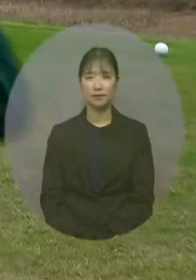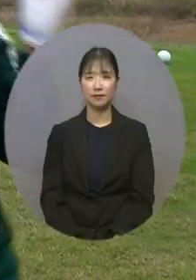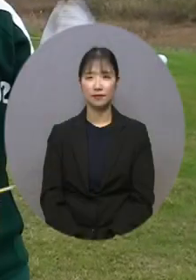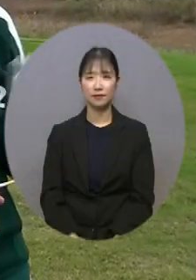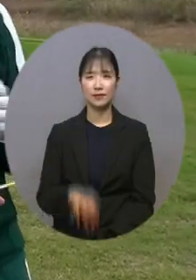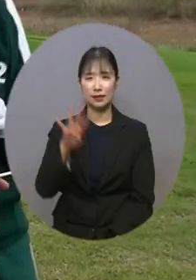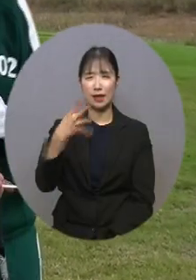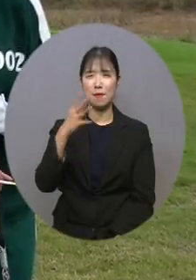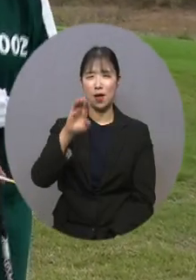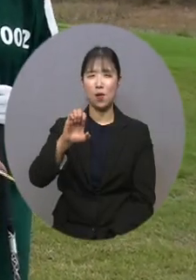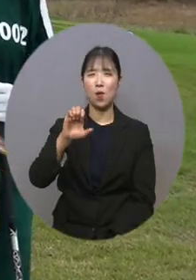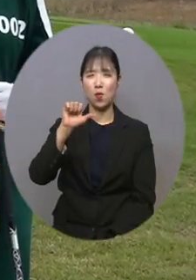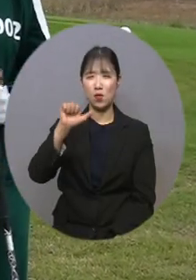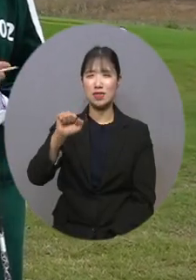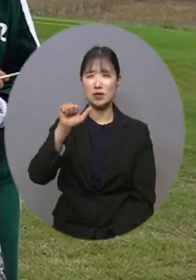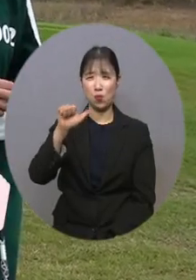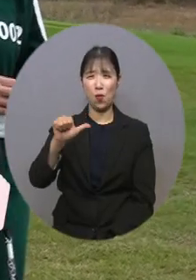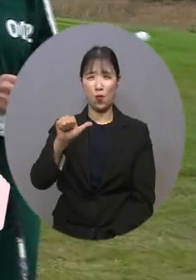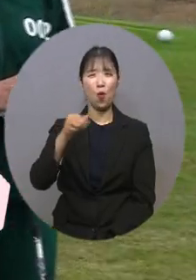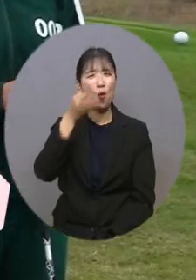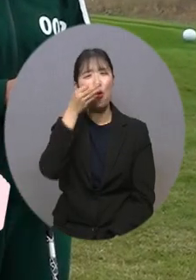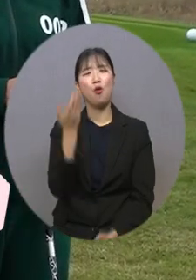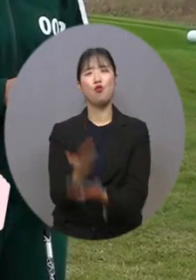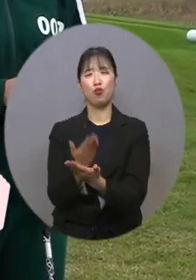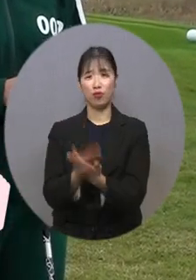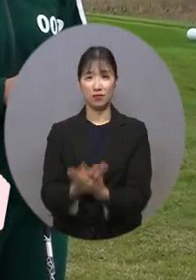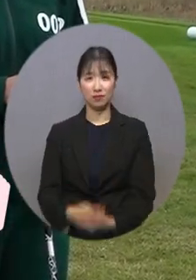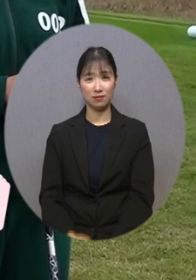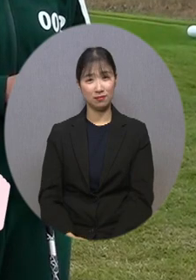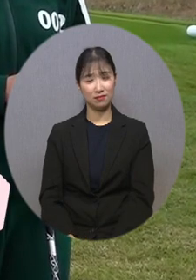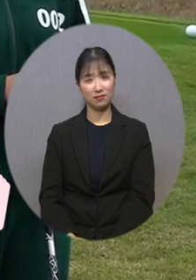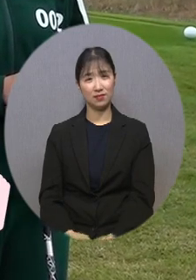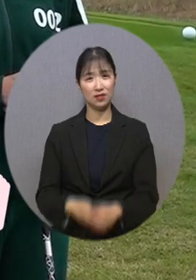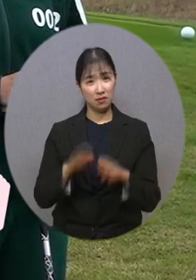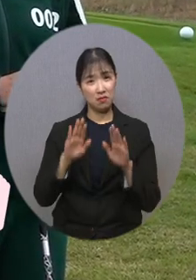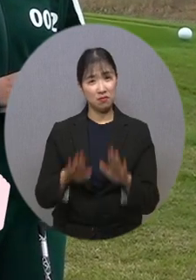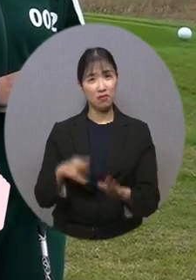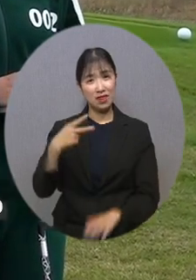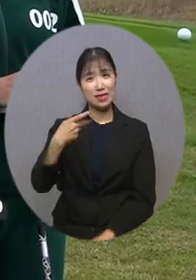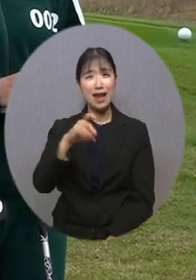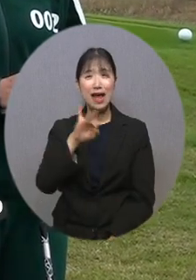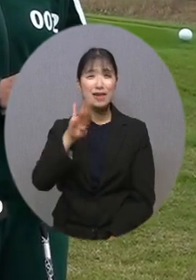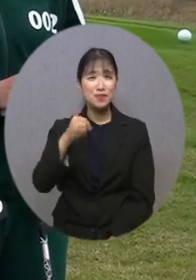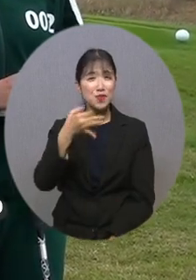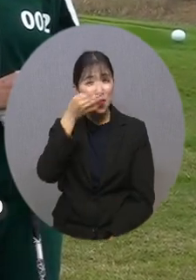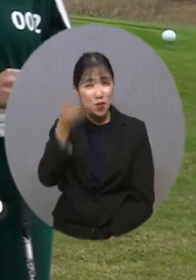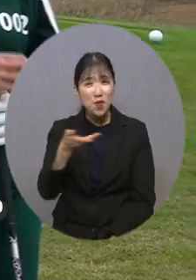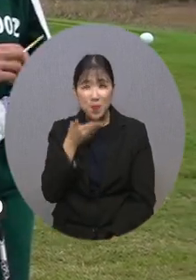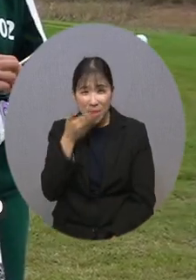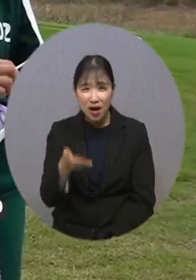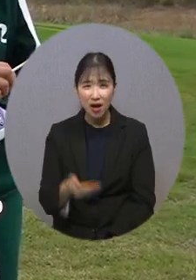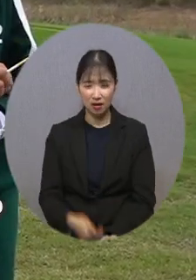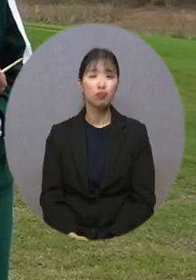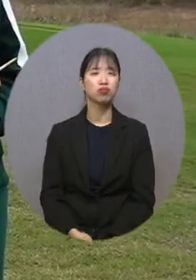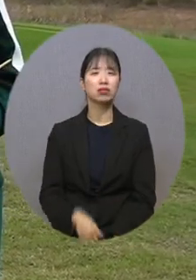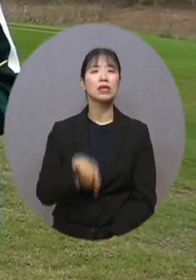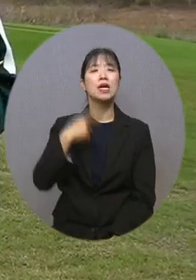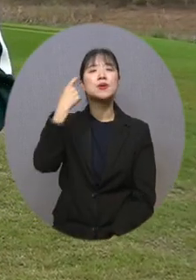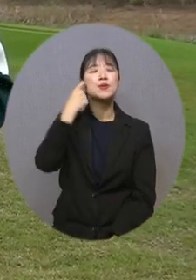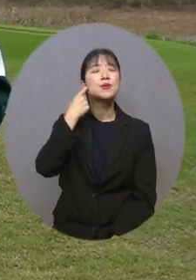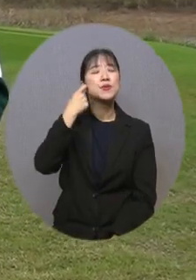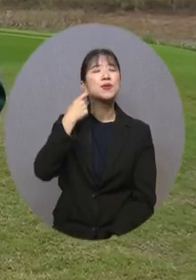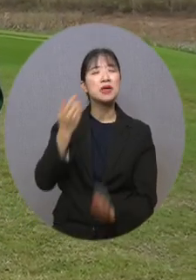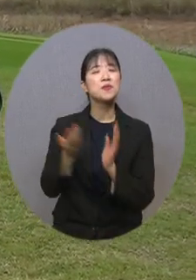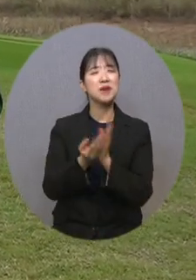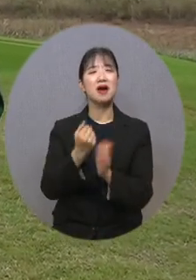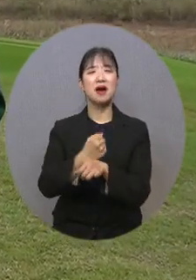455번 제발 한 번만 보여주세요. 오케이. 한 번만. 455번 오늘 집에 가기 전까지 드라이브 보여줍니까? 아, 여기로 감 잡으러 왔대요.